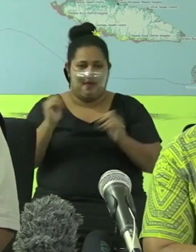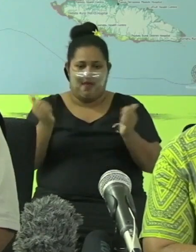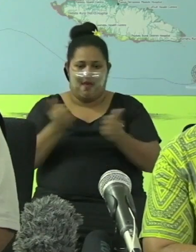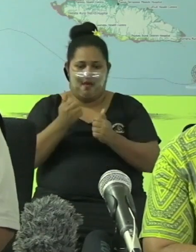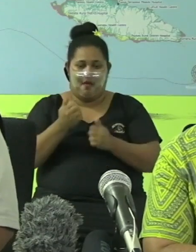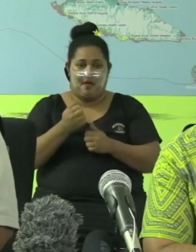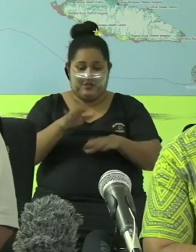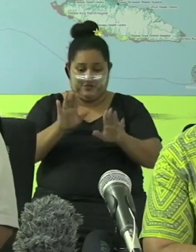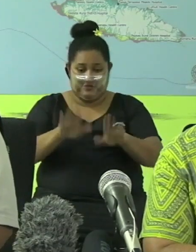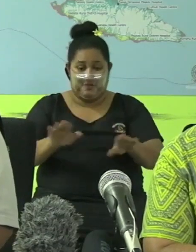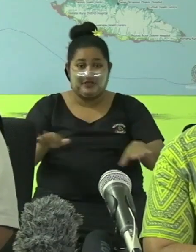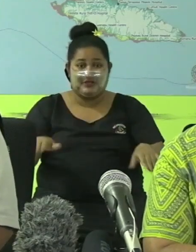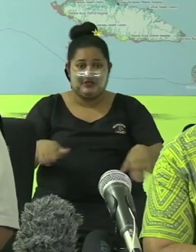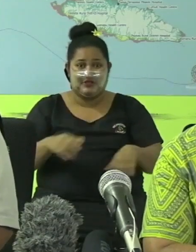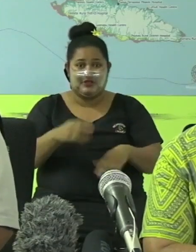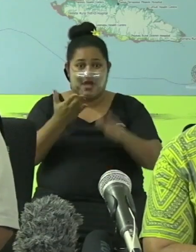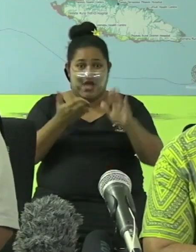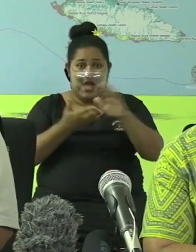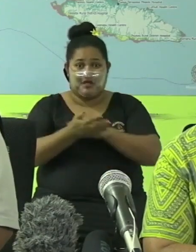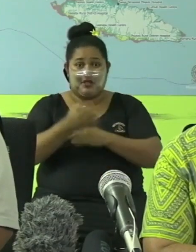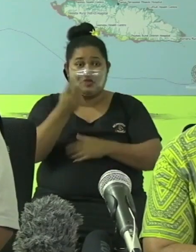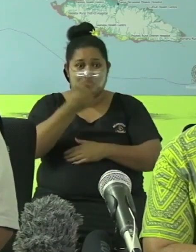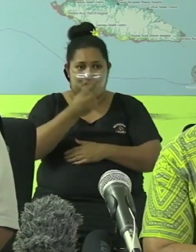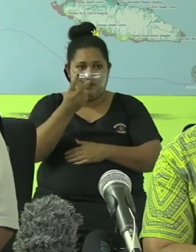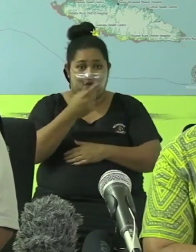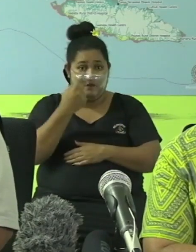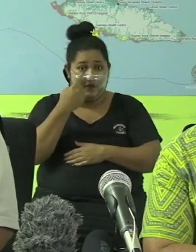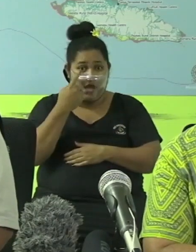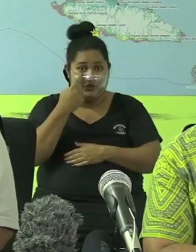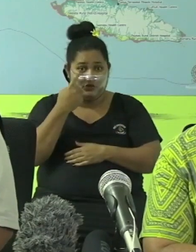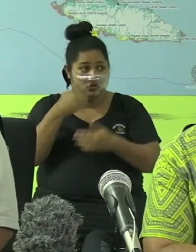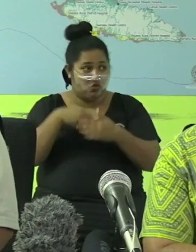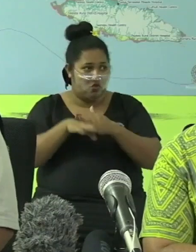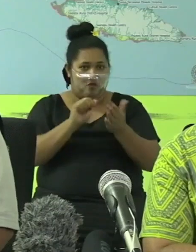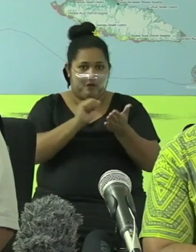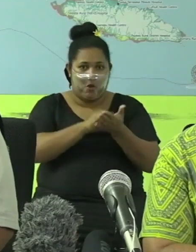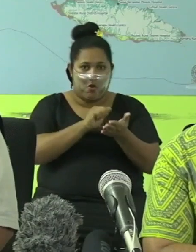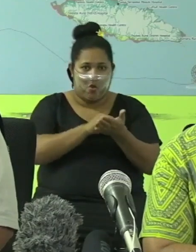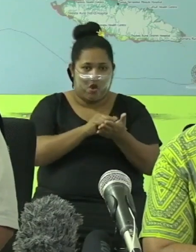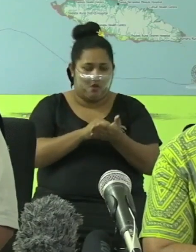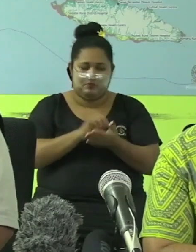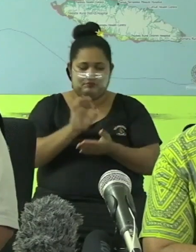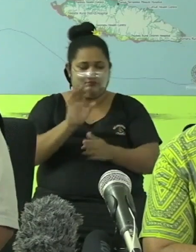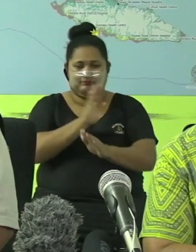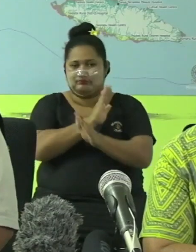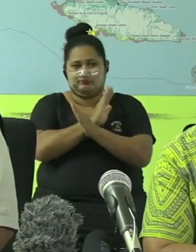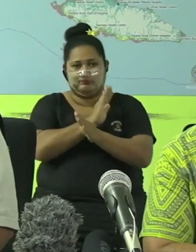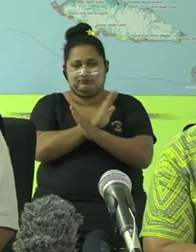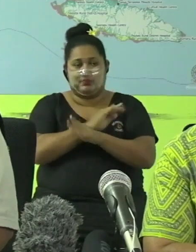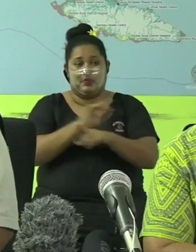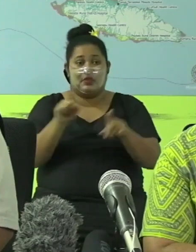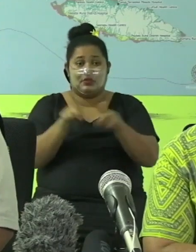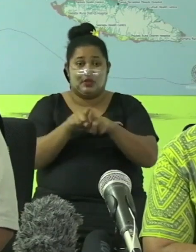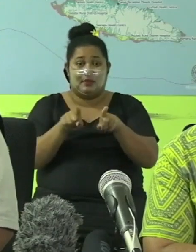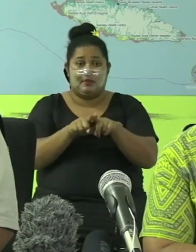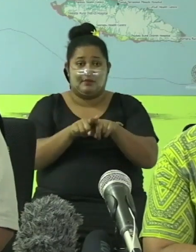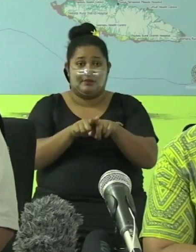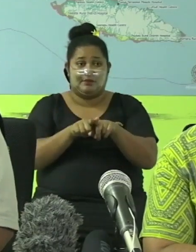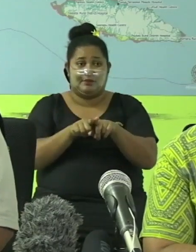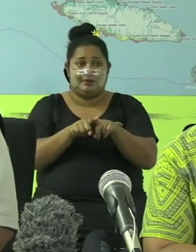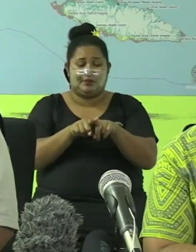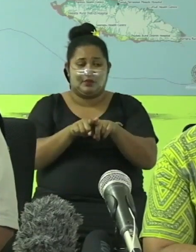lalo le 12 tausaga ona vaai ai totono no foanga nei ia ai faapena fo'i la ma